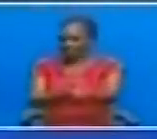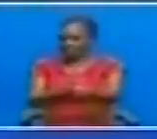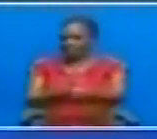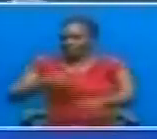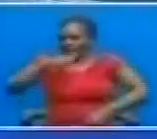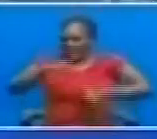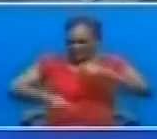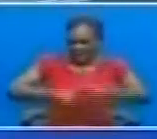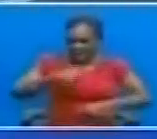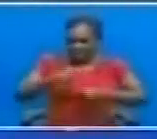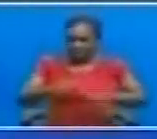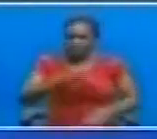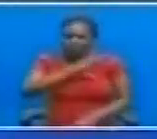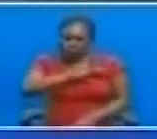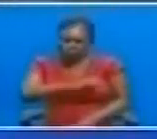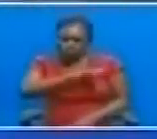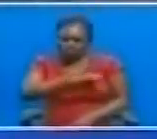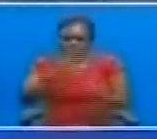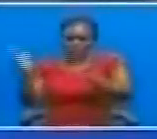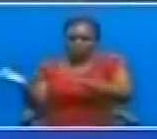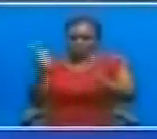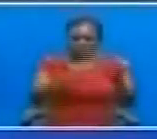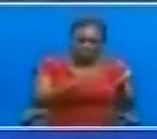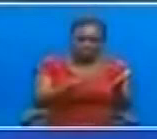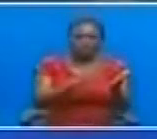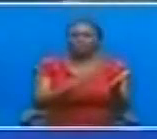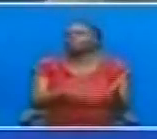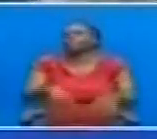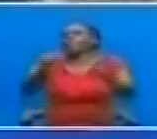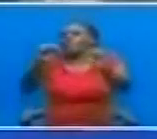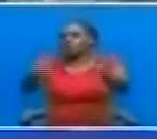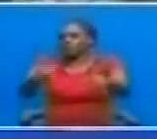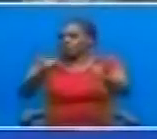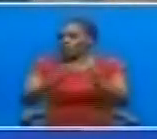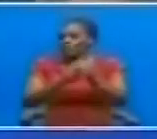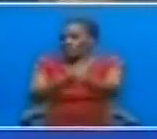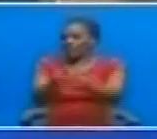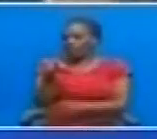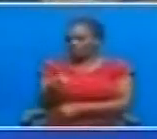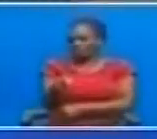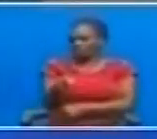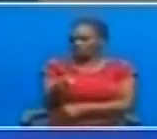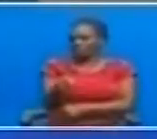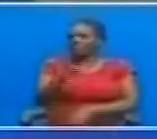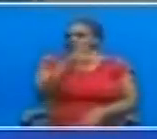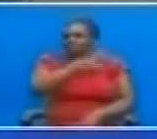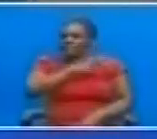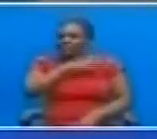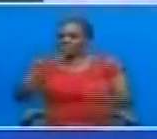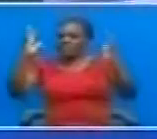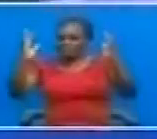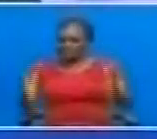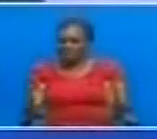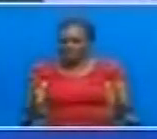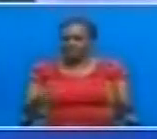vitendo vya kustahimili mawimbi ya misimu na majira, basi huenda kiongozi huyo akawa wa manufaa makubwa mno